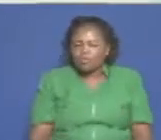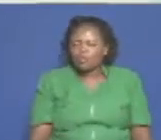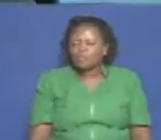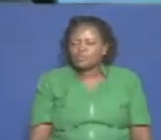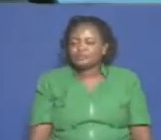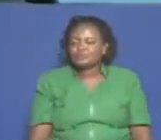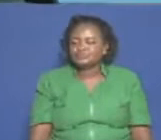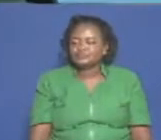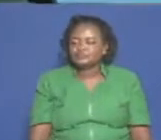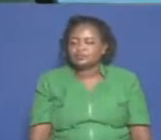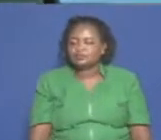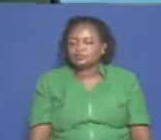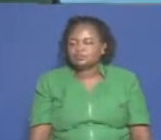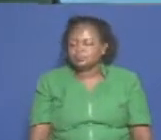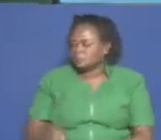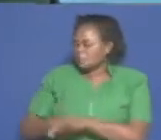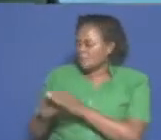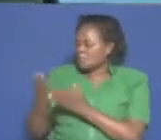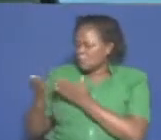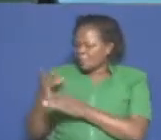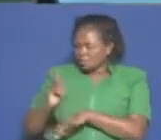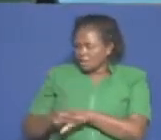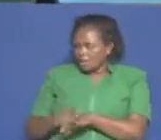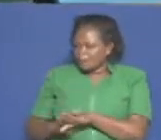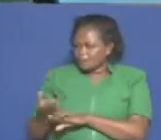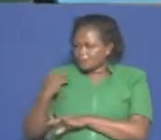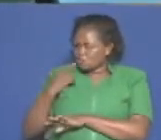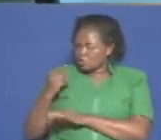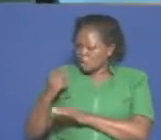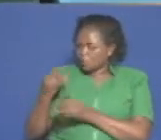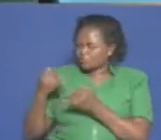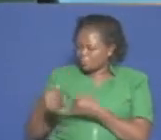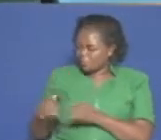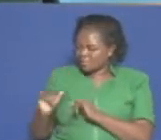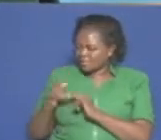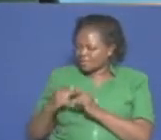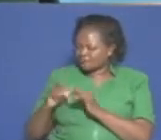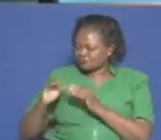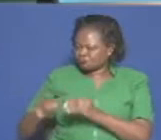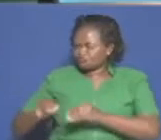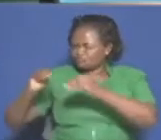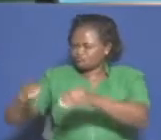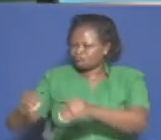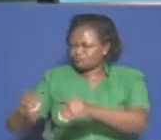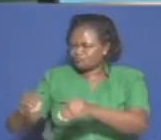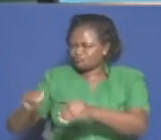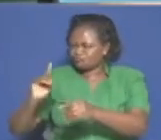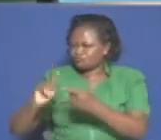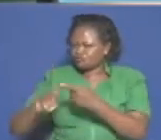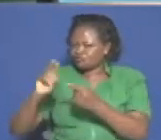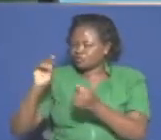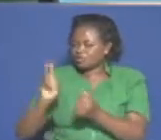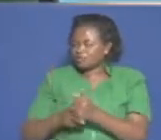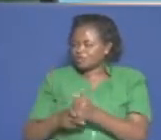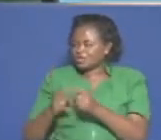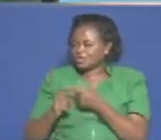Musa, unapolinganisha wakati ambapo agizo hili lilikuwa litekelezwe likaahirishwa kufikia hadi mwaka 2017 na sasa